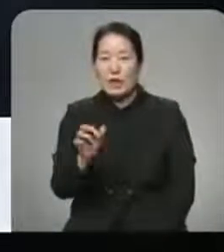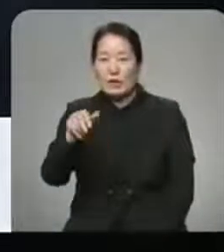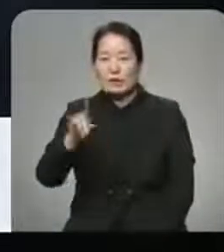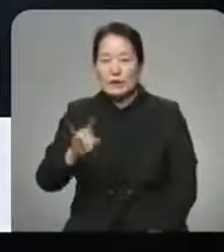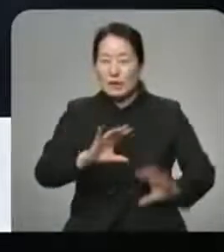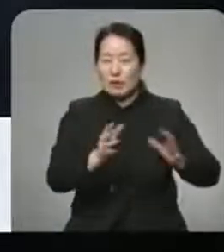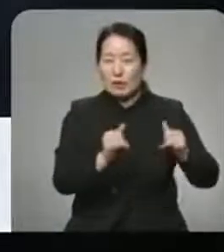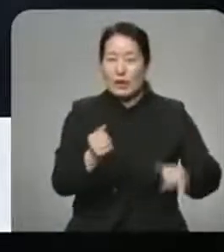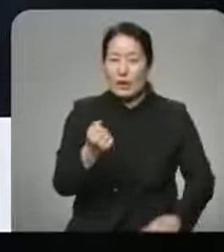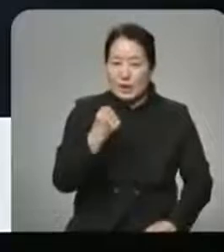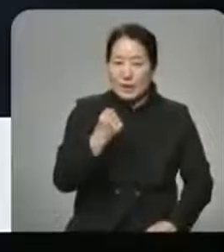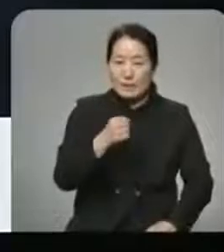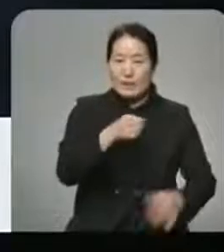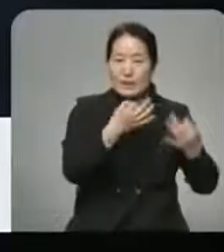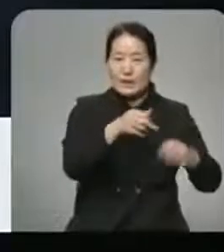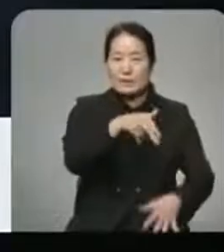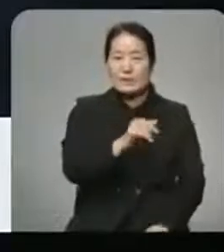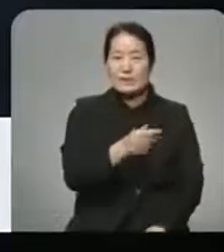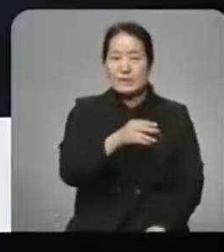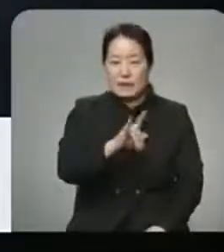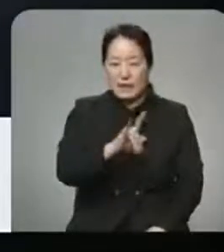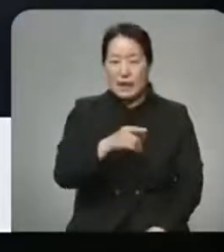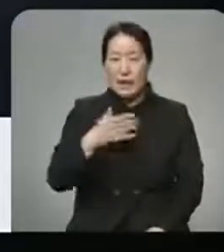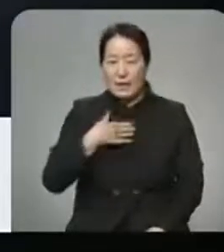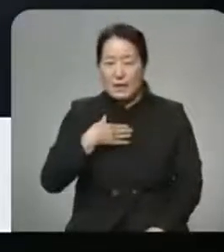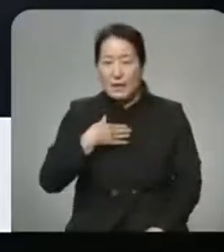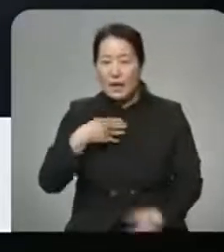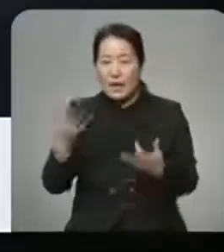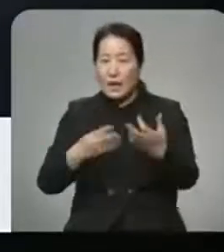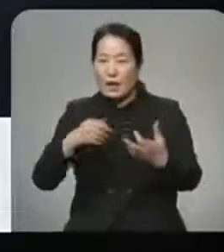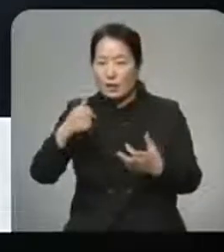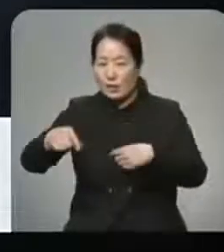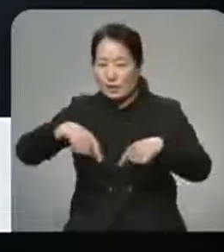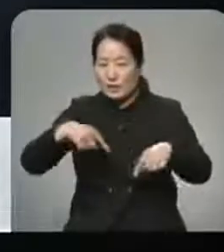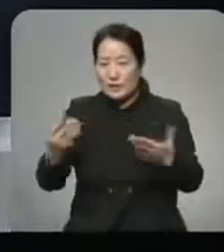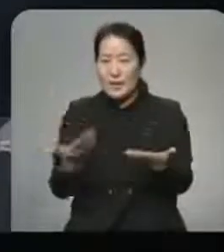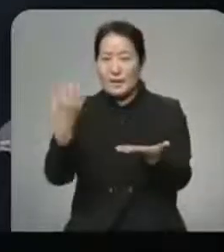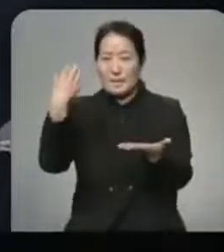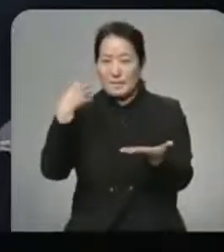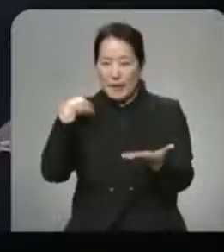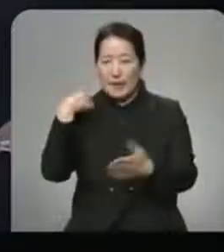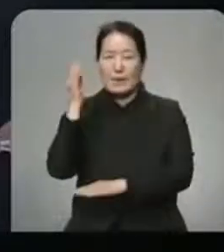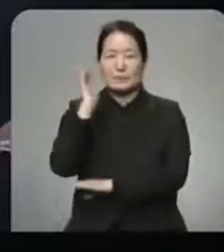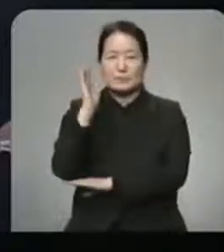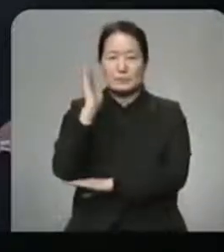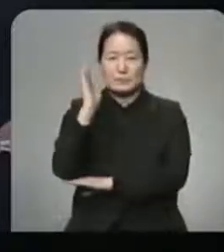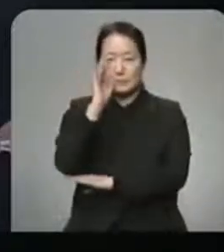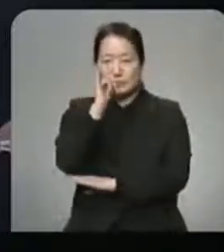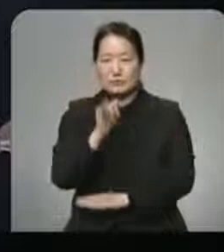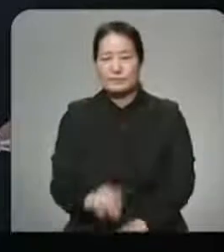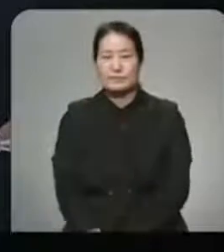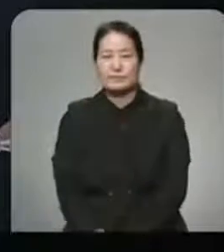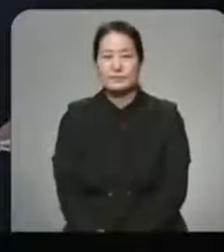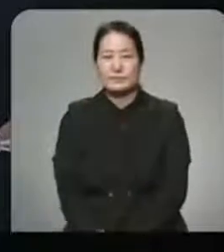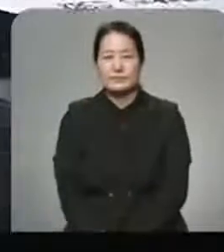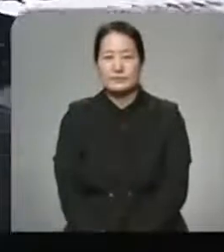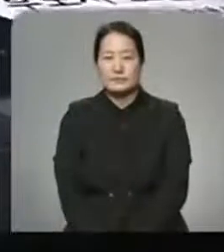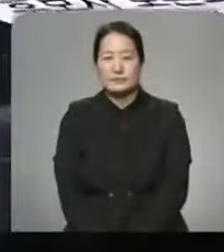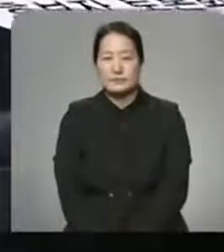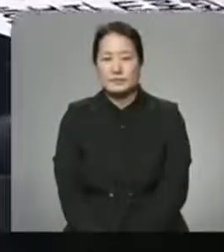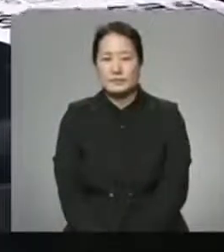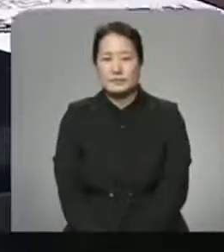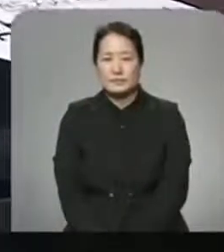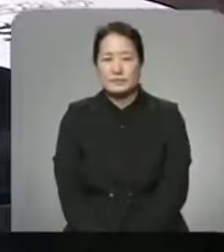후보는 서로 자신이 강원 발전을 책임지겠다며 지지를 호소했습니다. 박성은 기자의 보도입니다.